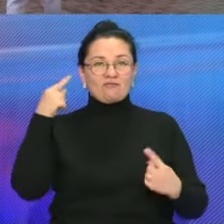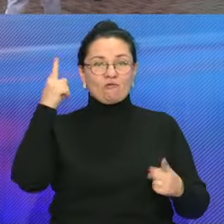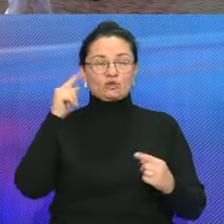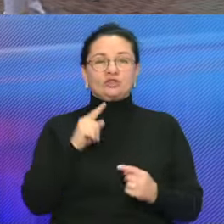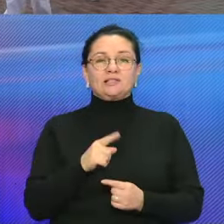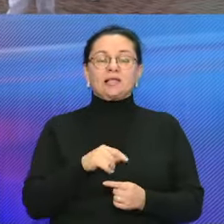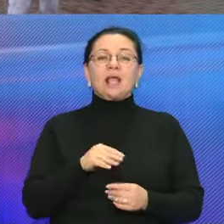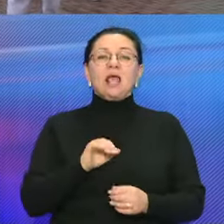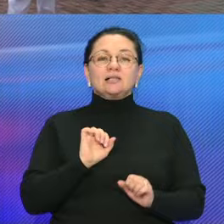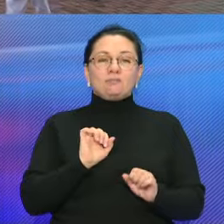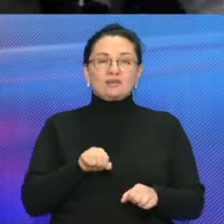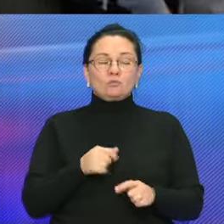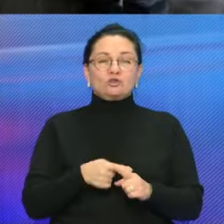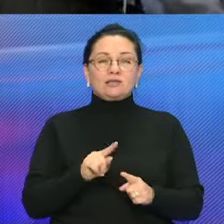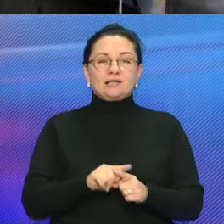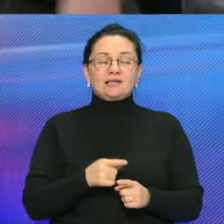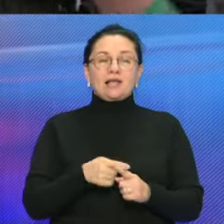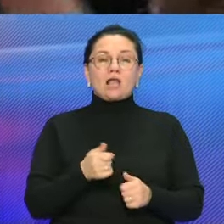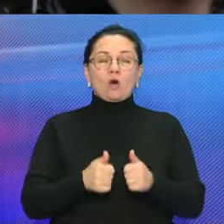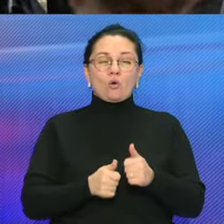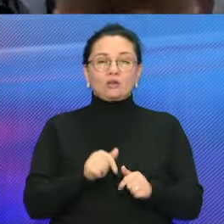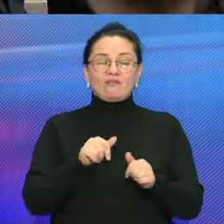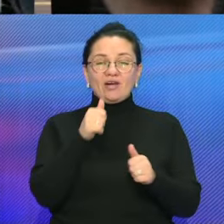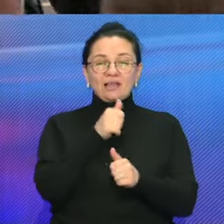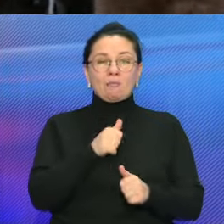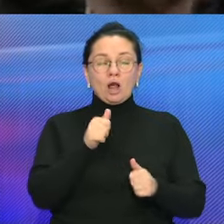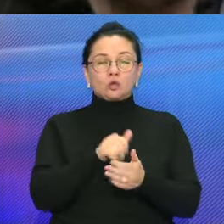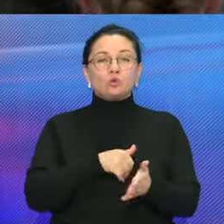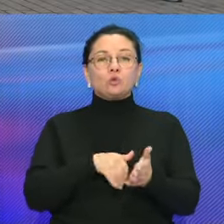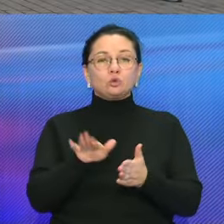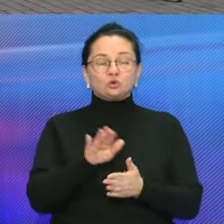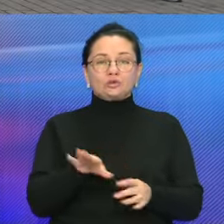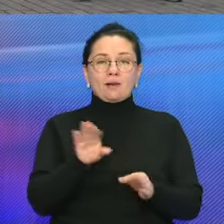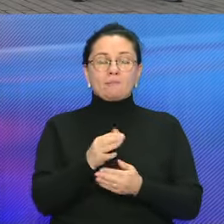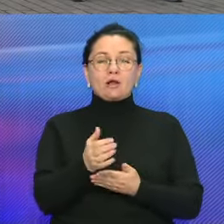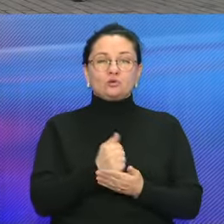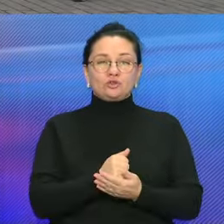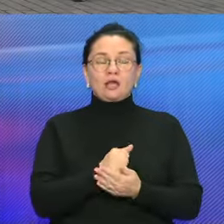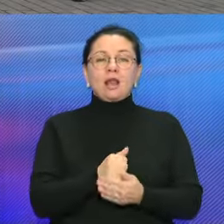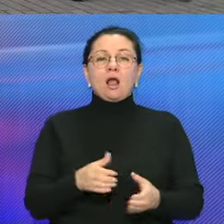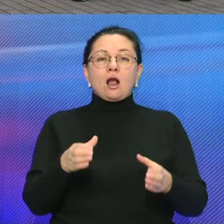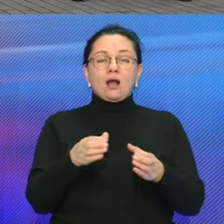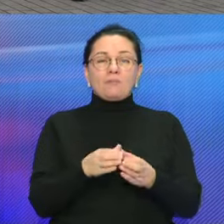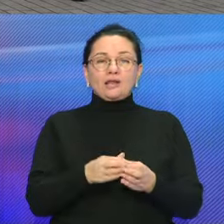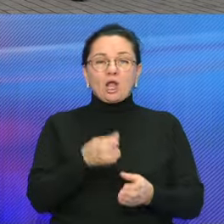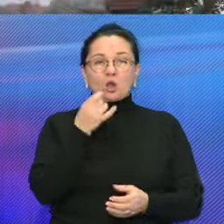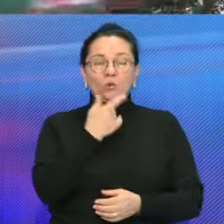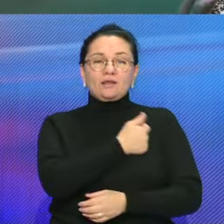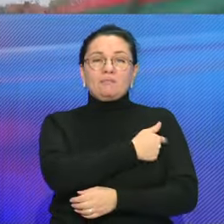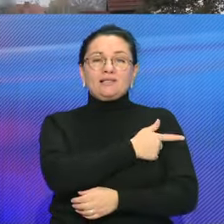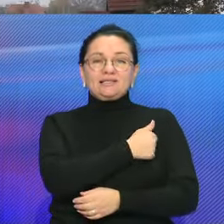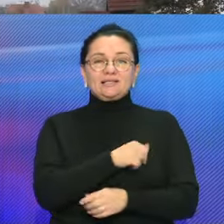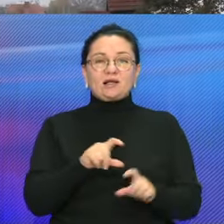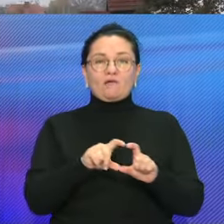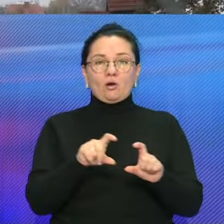тому – традиционный конкурс «Моя Беларусь». Все лето звание лепших молодых специалистов отримали представники команды Гродинского медицинского